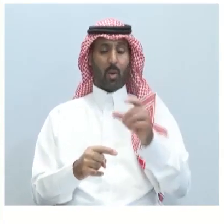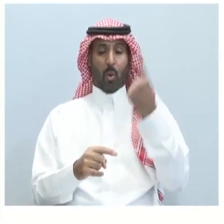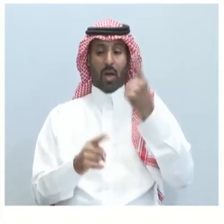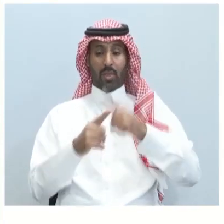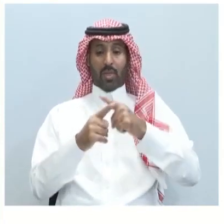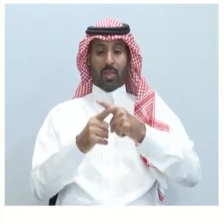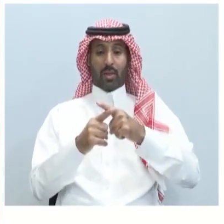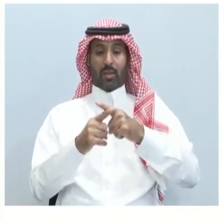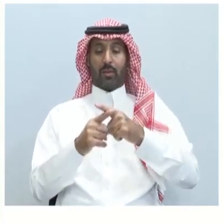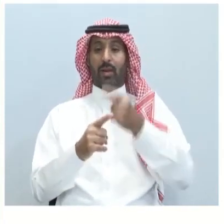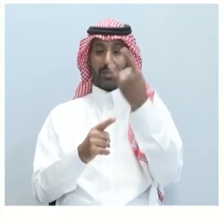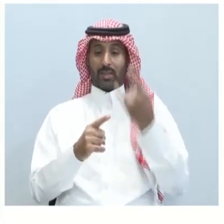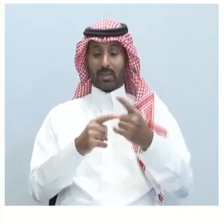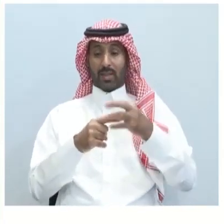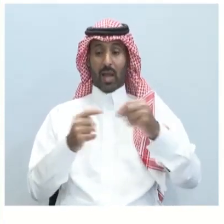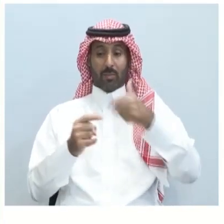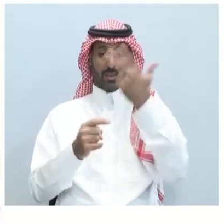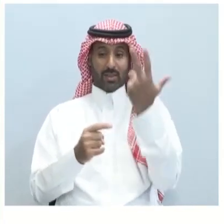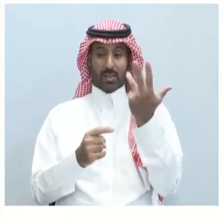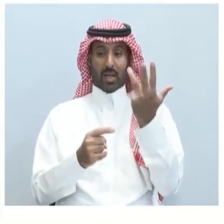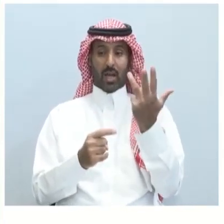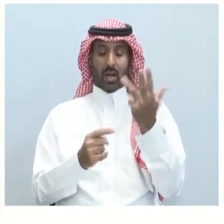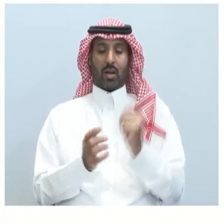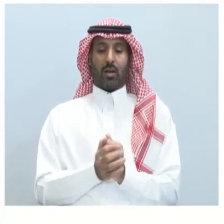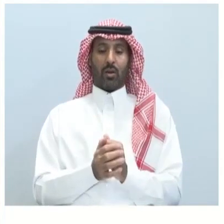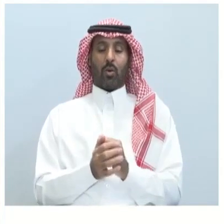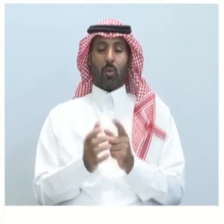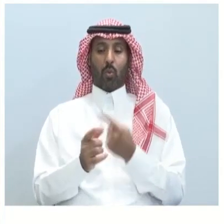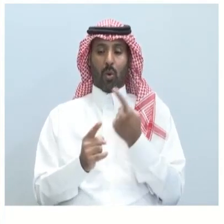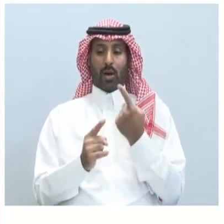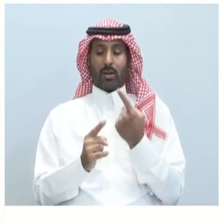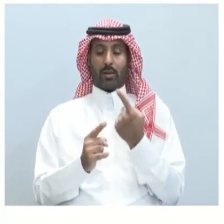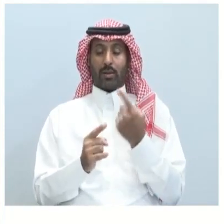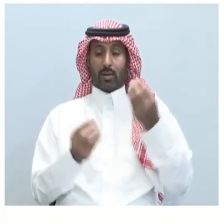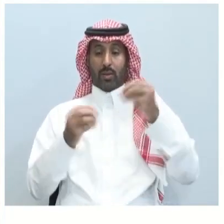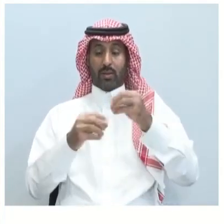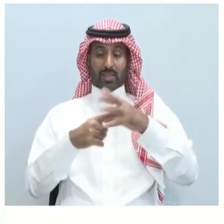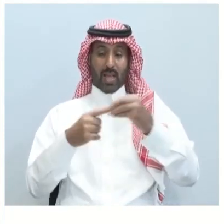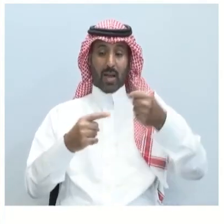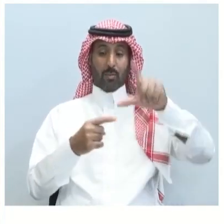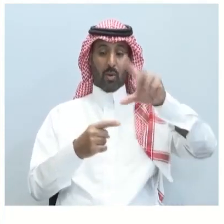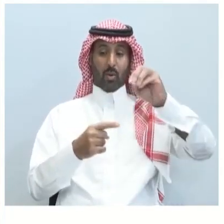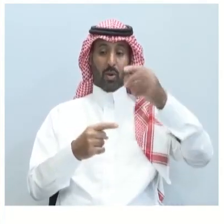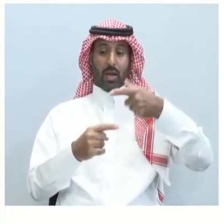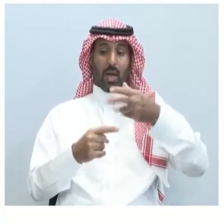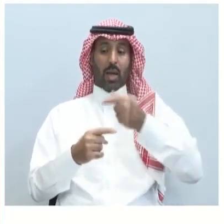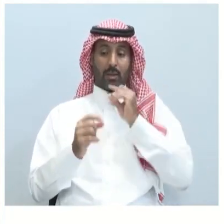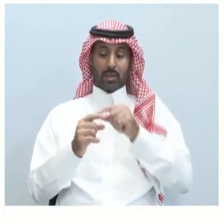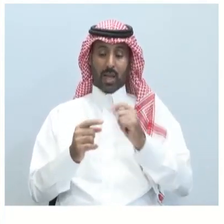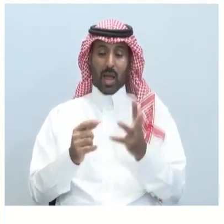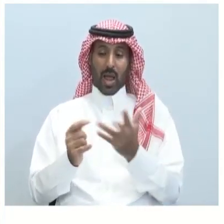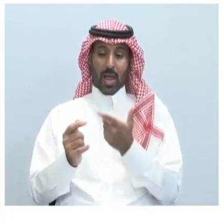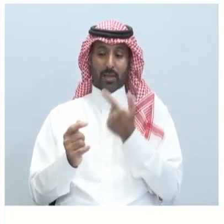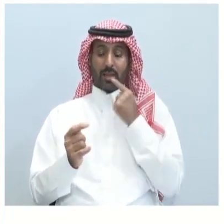اربعه واحد ضرب عشره والسالب تسعه اذا واحد ضرب عشره والسالب تسعه لما نضيف لها سالب يكون كم قيمه صحيحه اللي هي